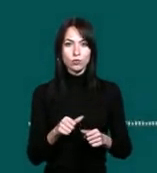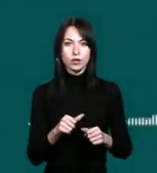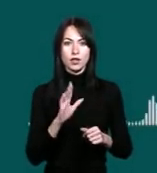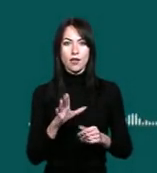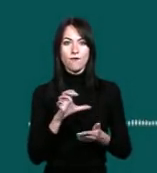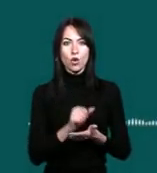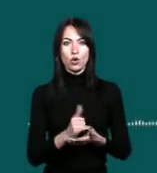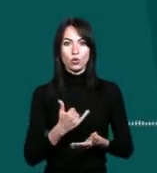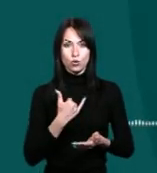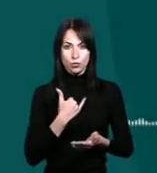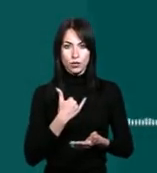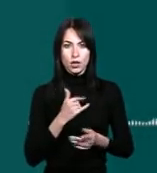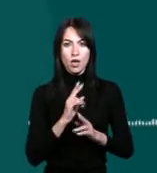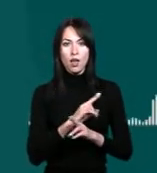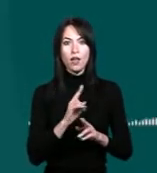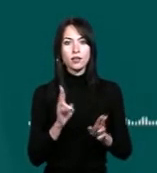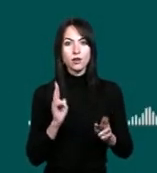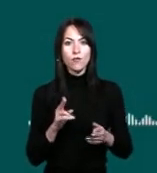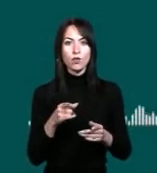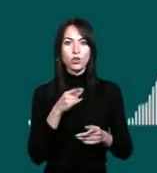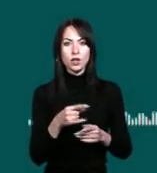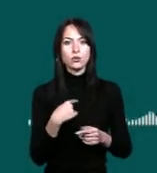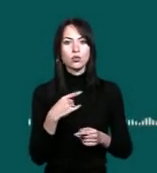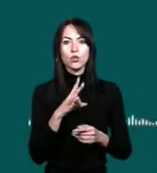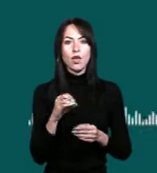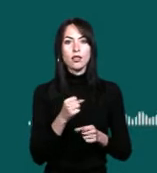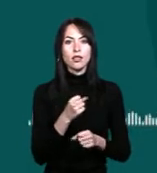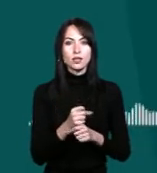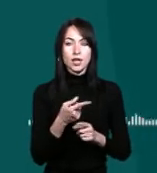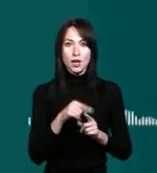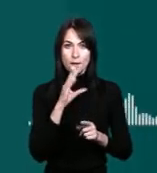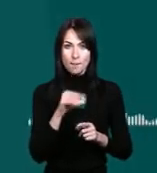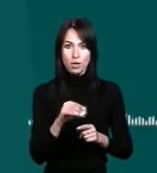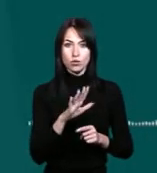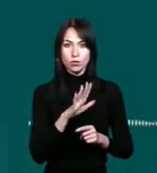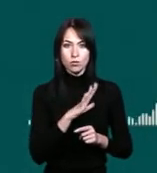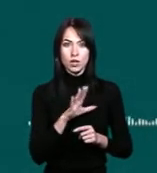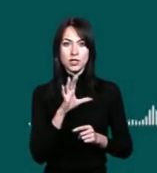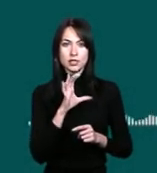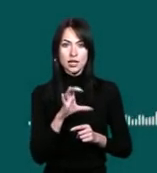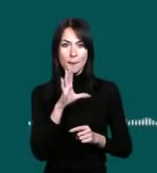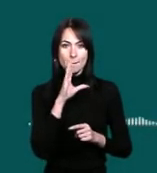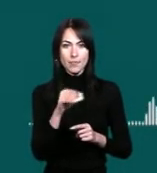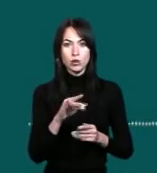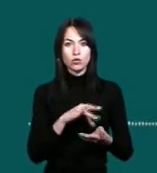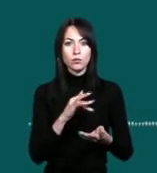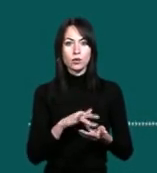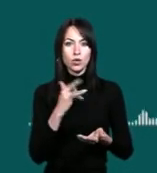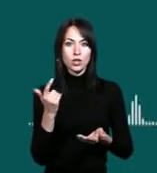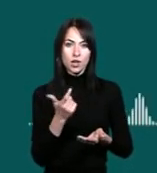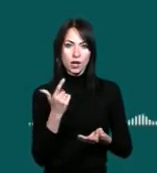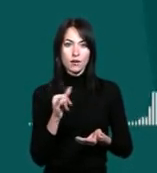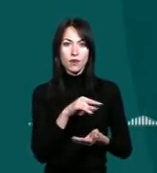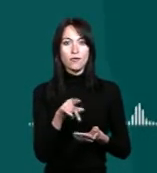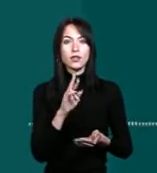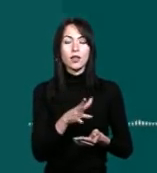я на него не оказывал. Этот маршрут уже вывели с маршрутной сети города Харькова. А он как занимался, как ездил,